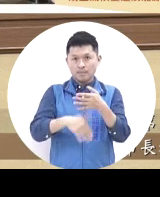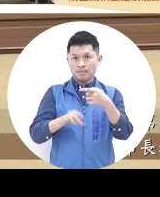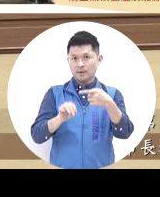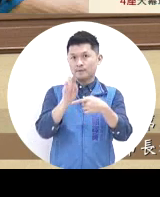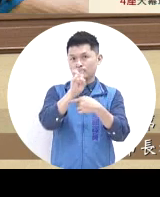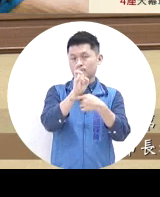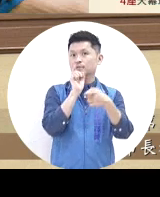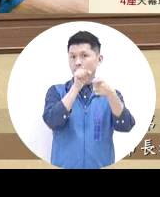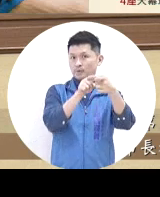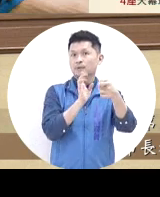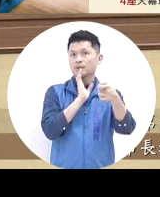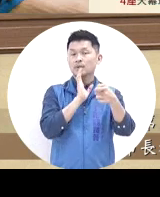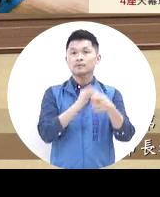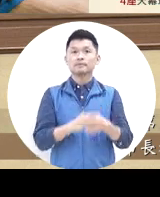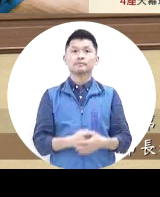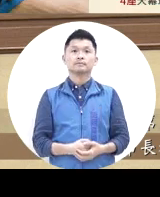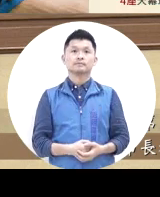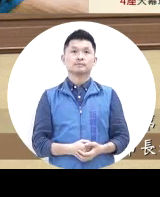标。